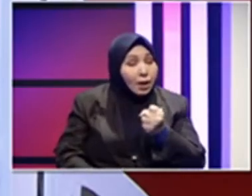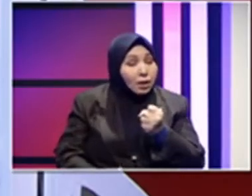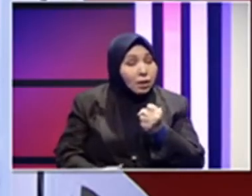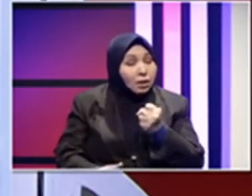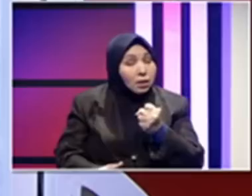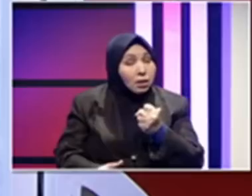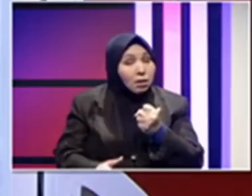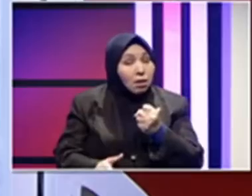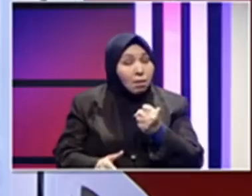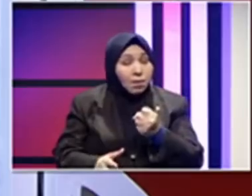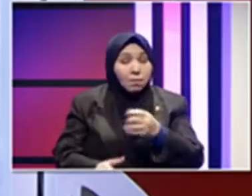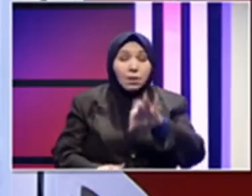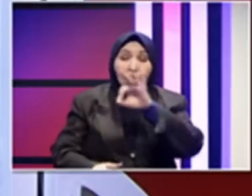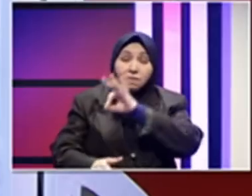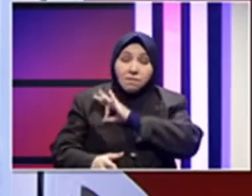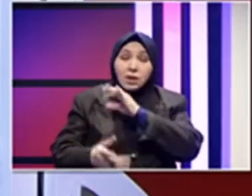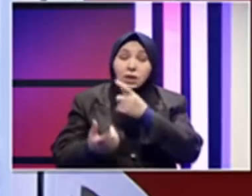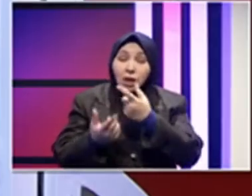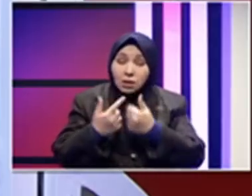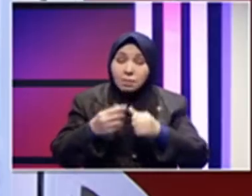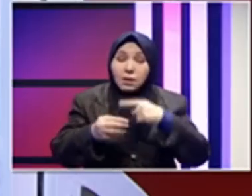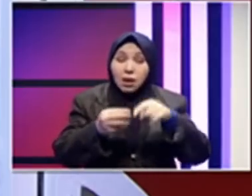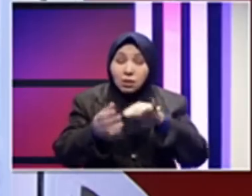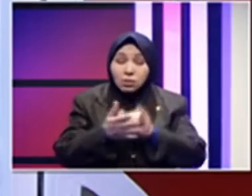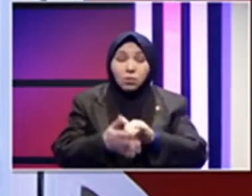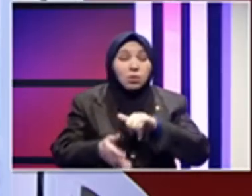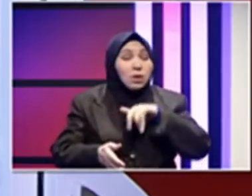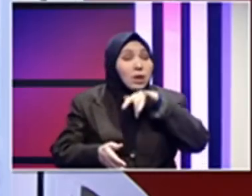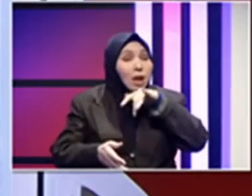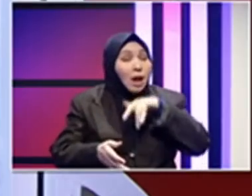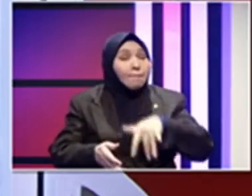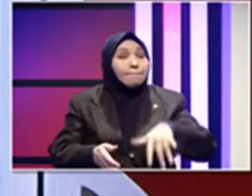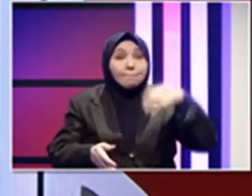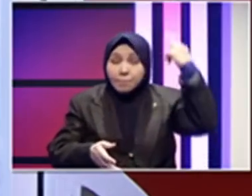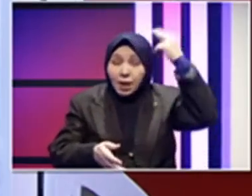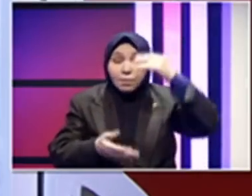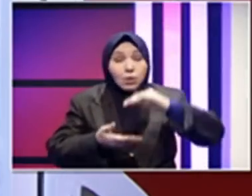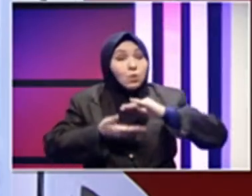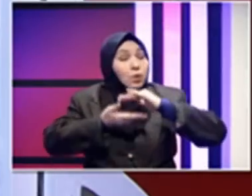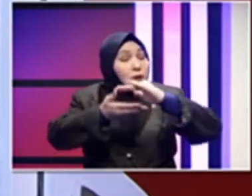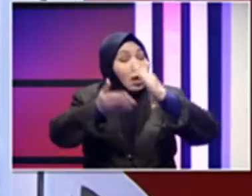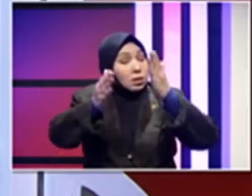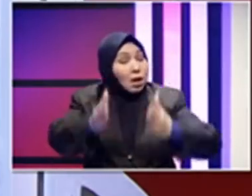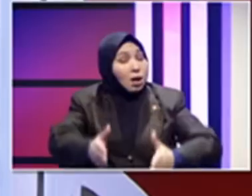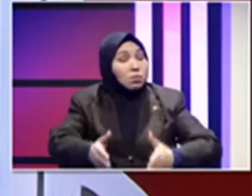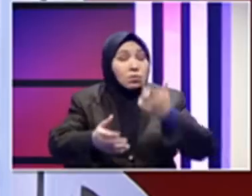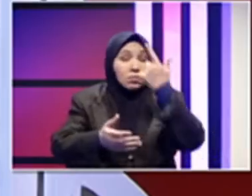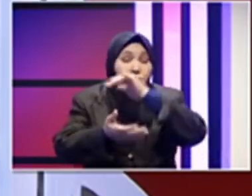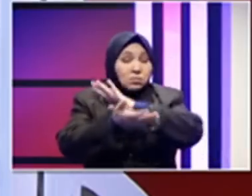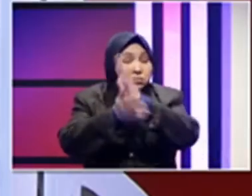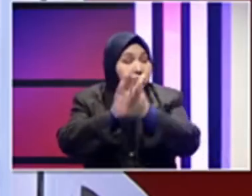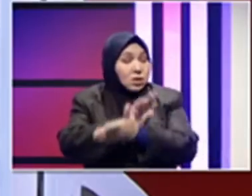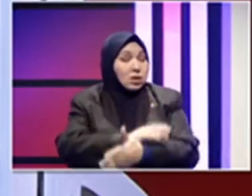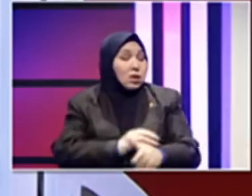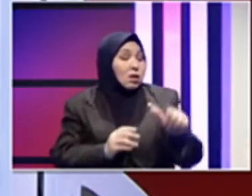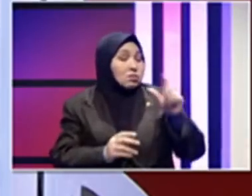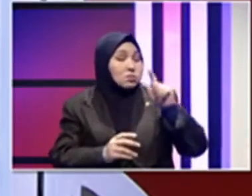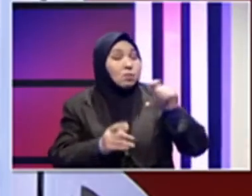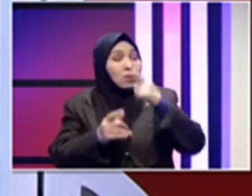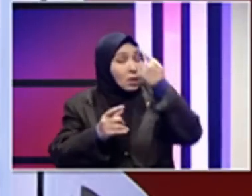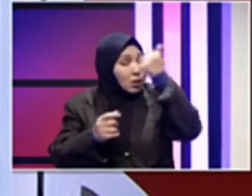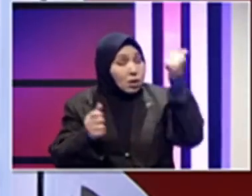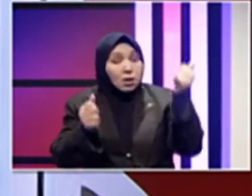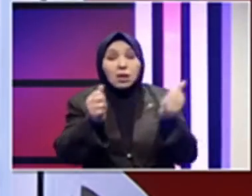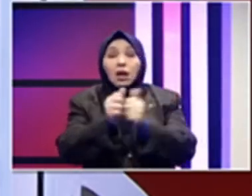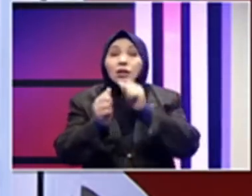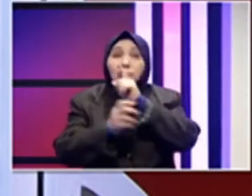mengambil manfaat daripada perkara tersebut. Ya, kalau Nabi itu dihantar, diutuskan sebagai arsalna kabil haq, dengan